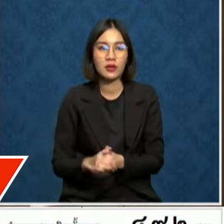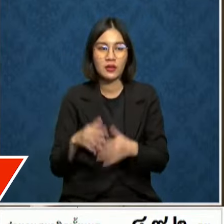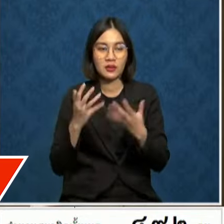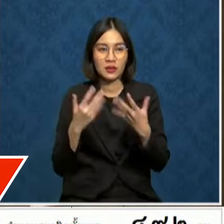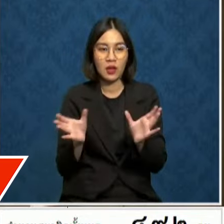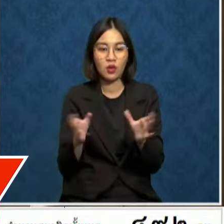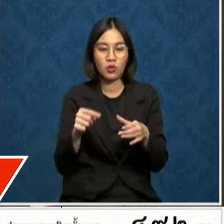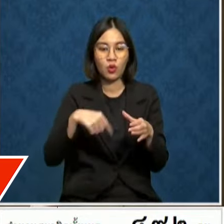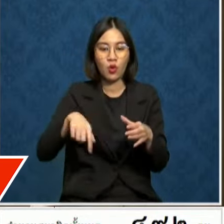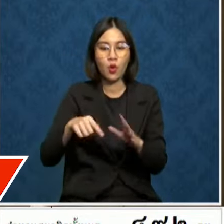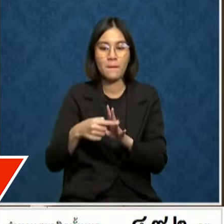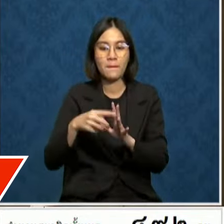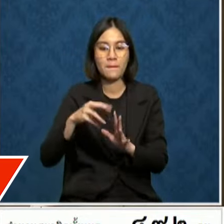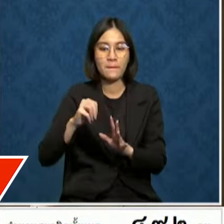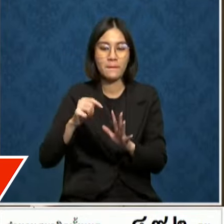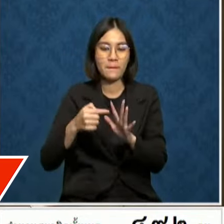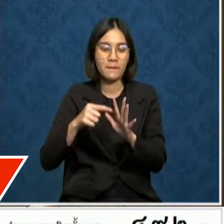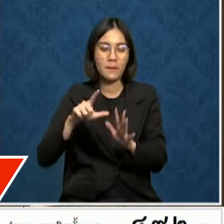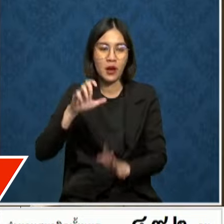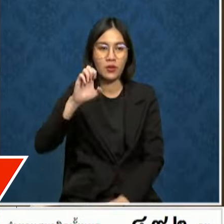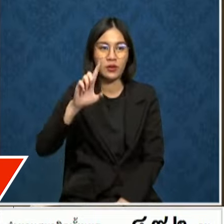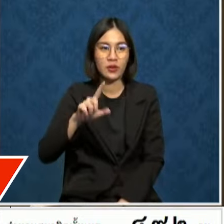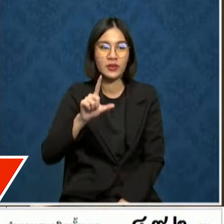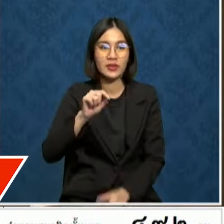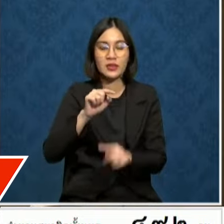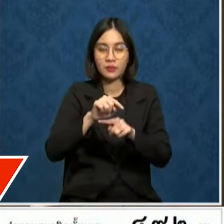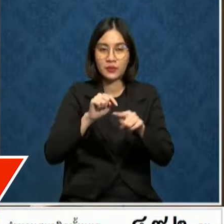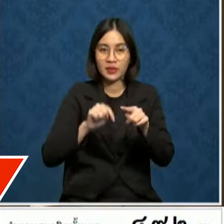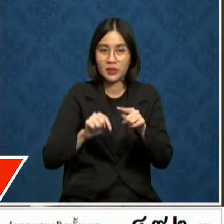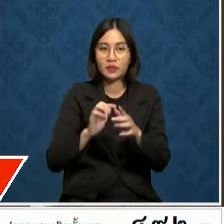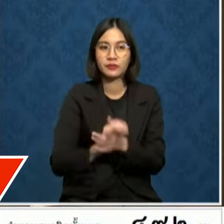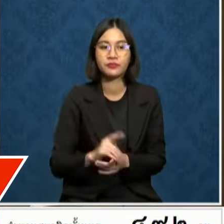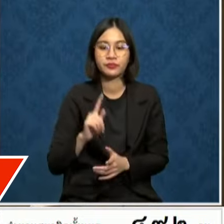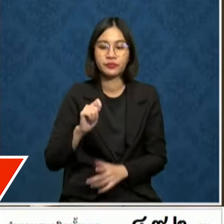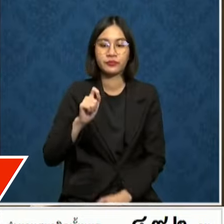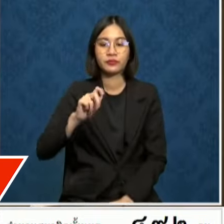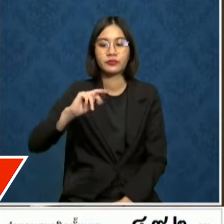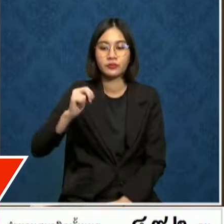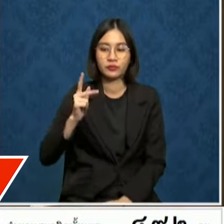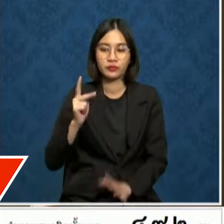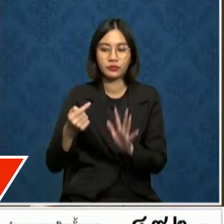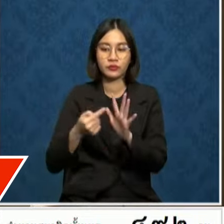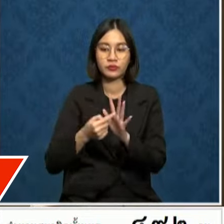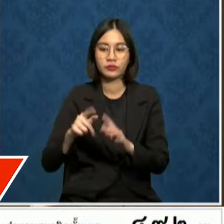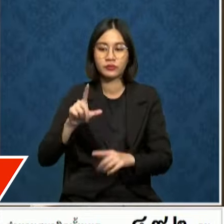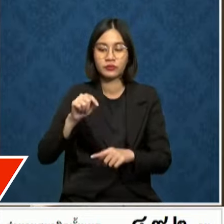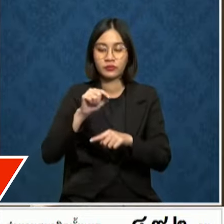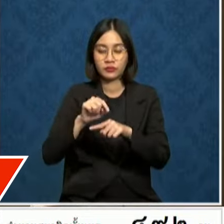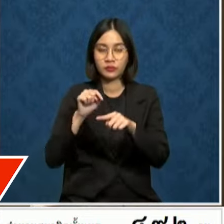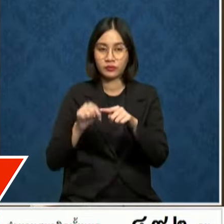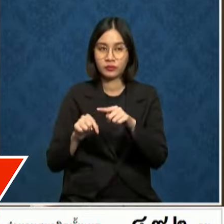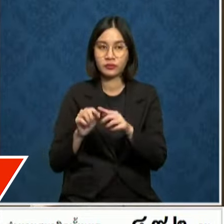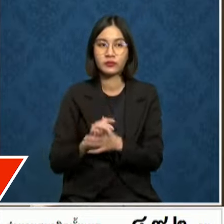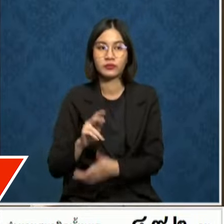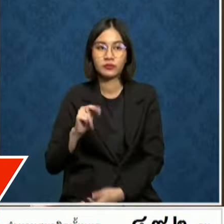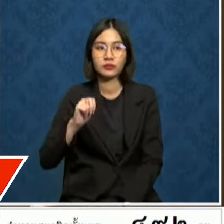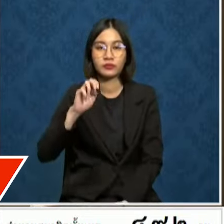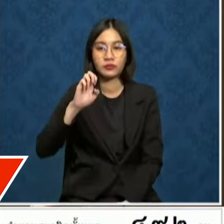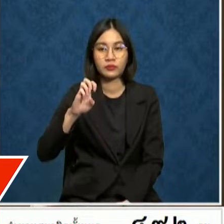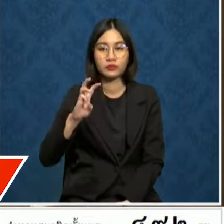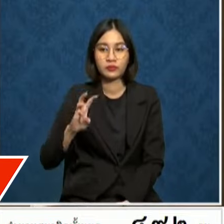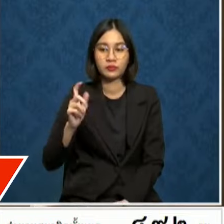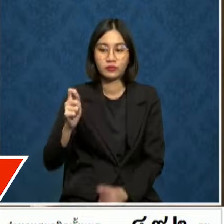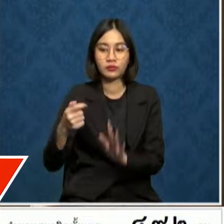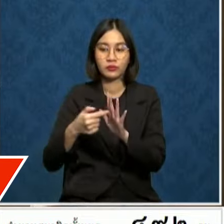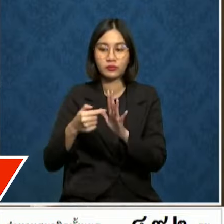กลุ่มเมารีในเกาะคุกนะคะเป็นร้อยละ 20ค่ะตองก้าค่ะร้อยละ 20ค่ะและในนีอูเอร้อย